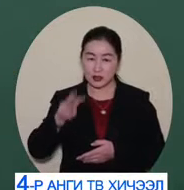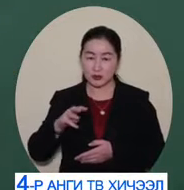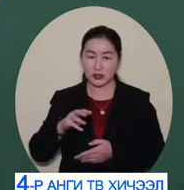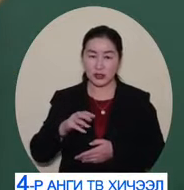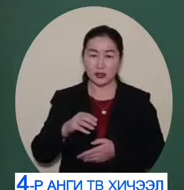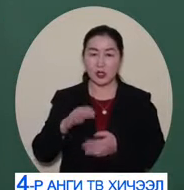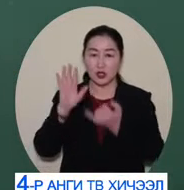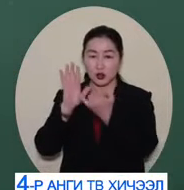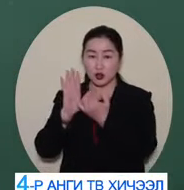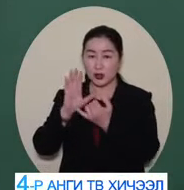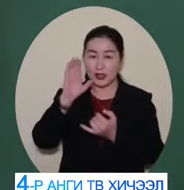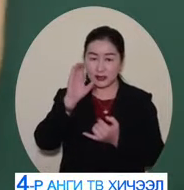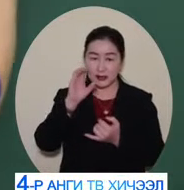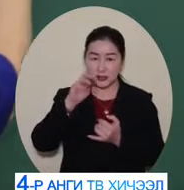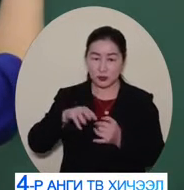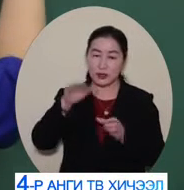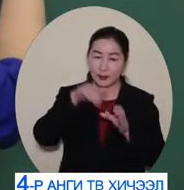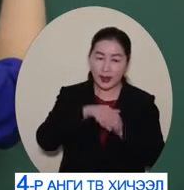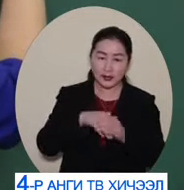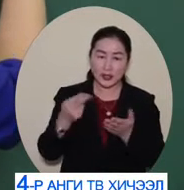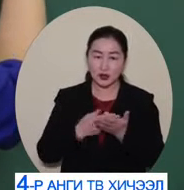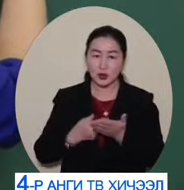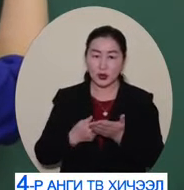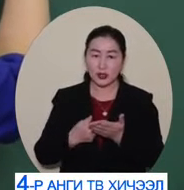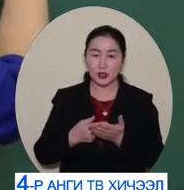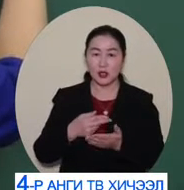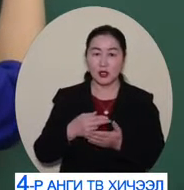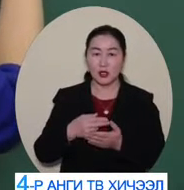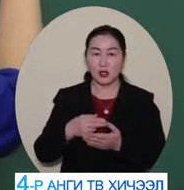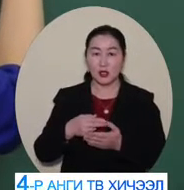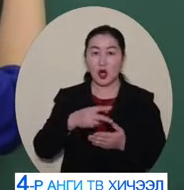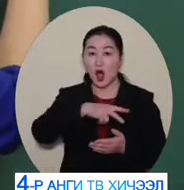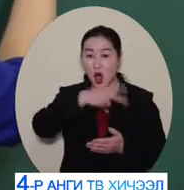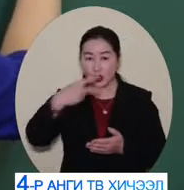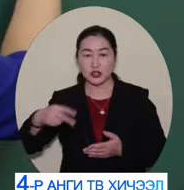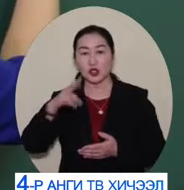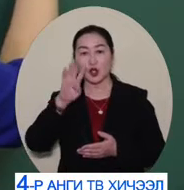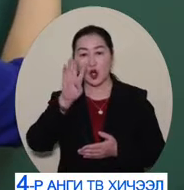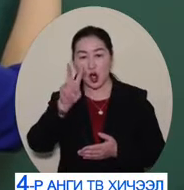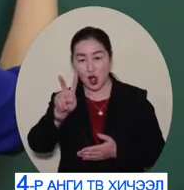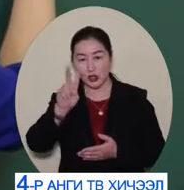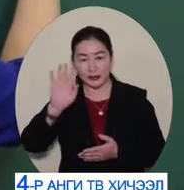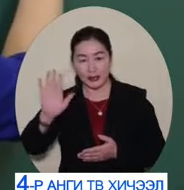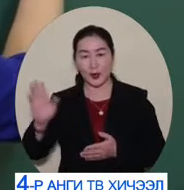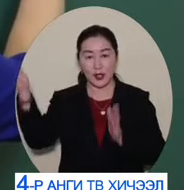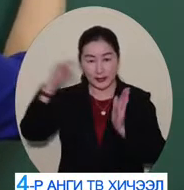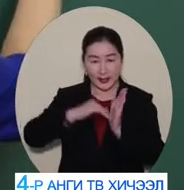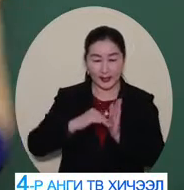см-д багтаа зурна гэдэг маань цэжээр бодоход хэд дахин багасгасан байна хүүхдүүд ээ? 25 дахин багасгасан байна.